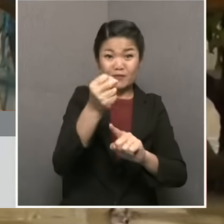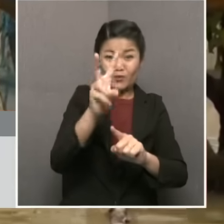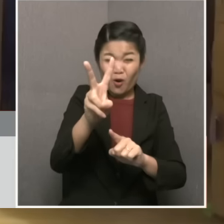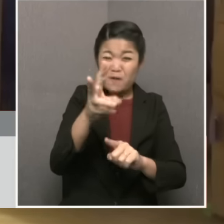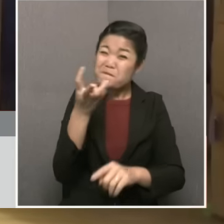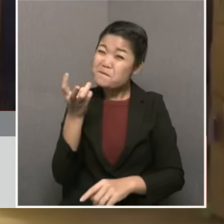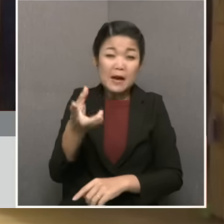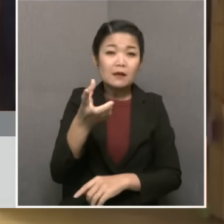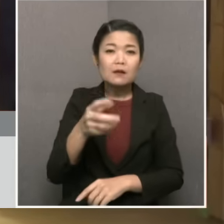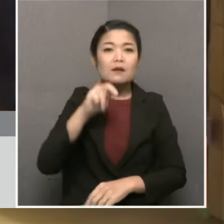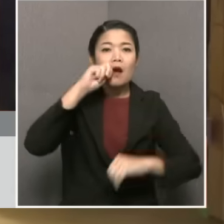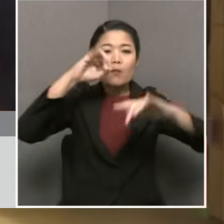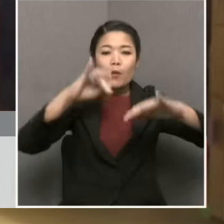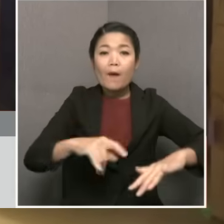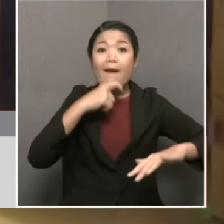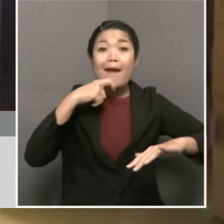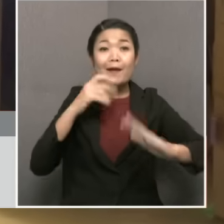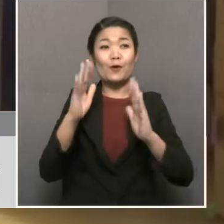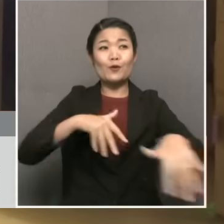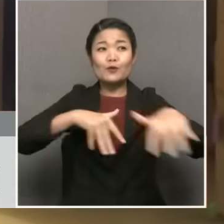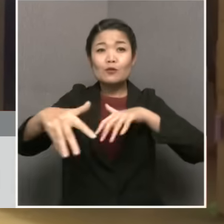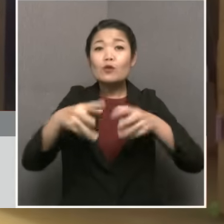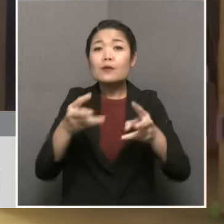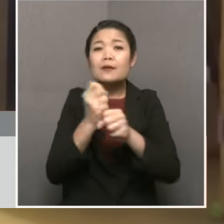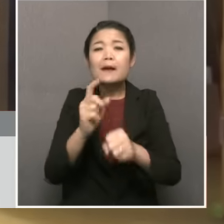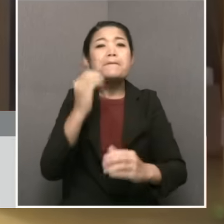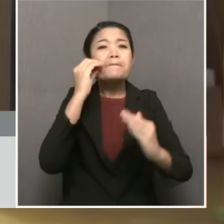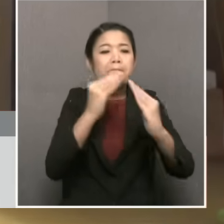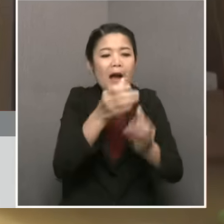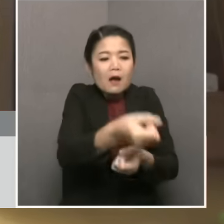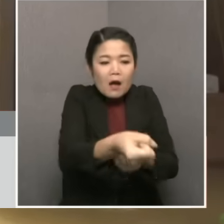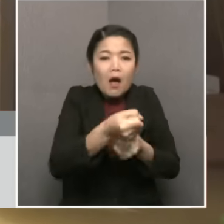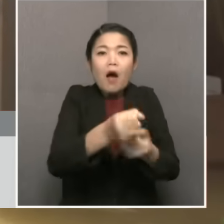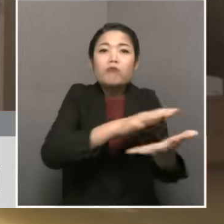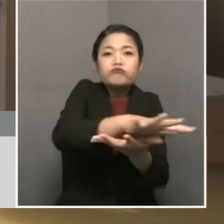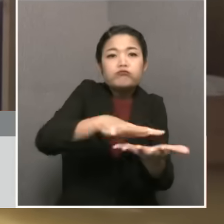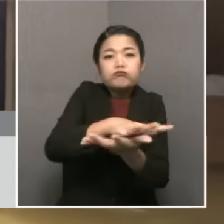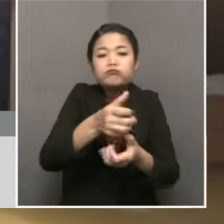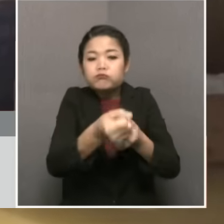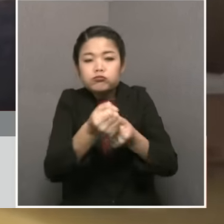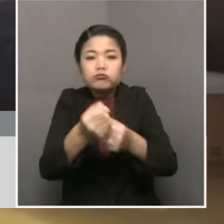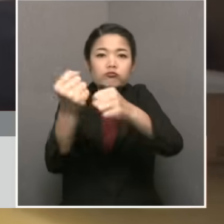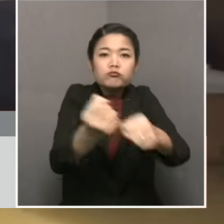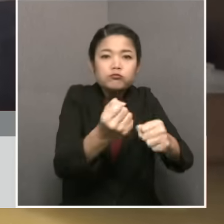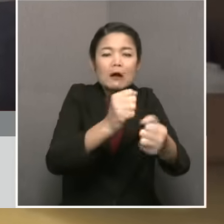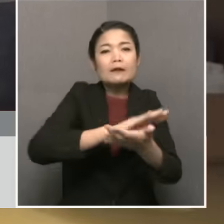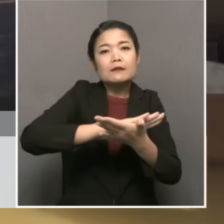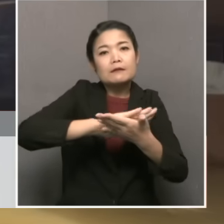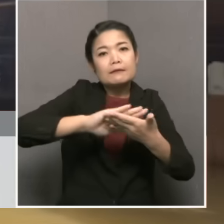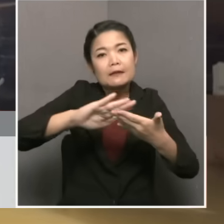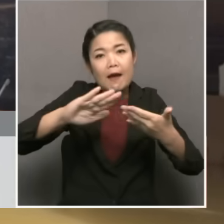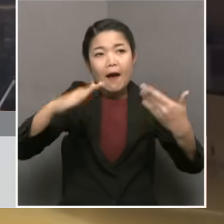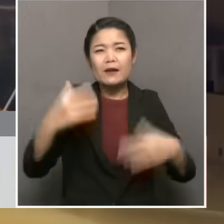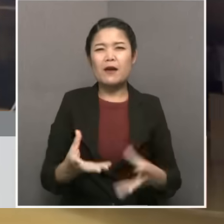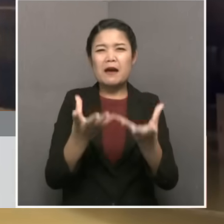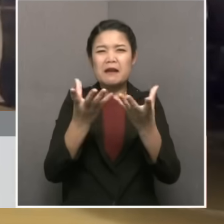คะพอน้ำรถชาวบ้านก็เลยลงมือพากันล้างทำความสะอาดก็ก็พยายามเคลียร์บ้านให้สะอาดมากที่สุดนะคะจากดิน